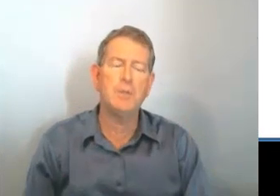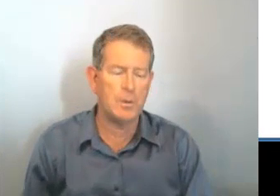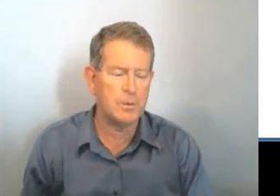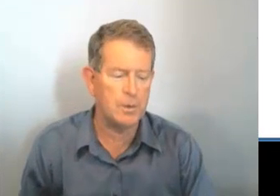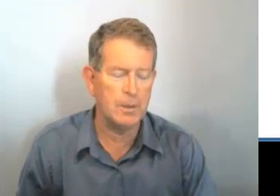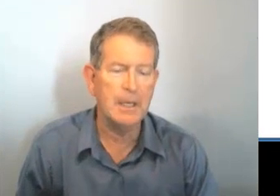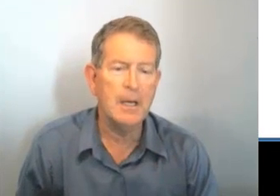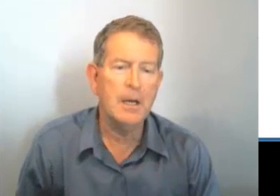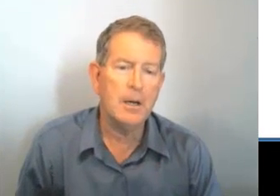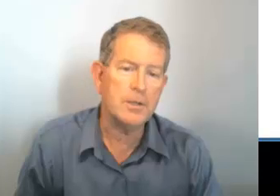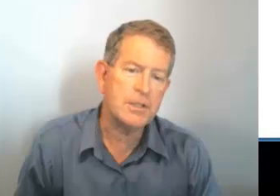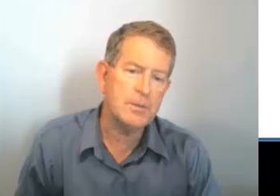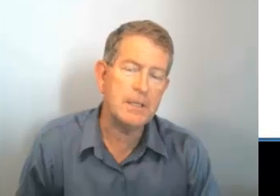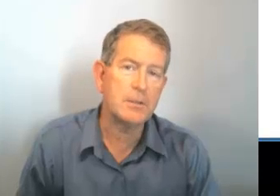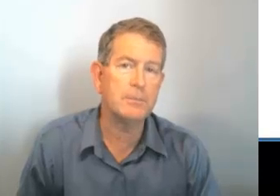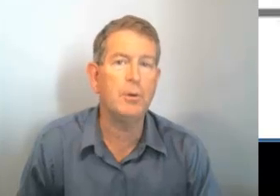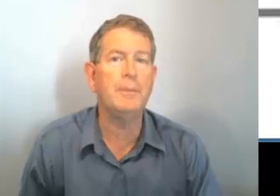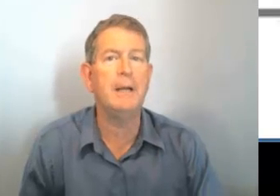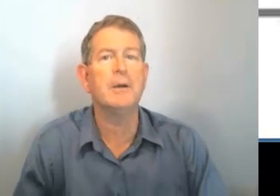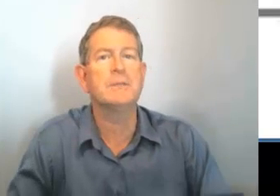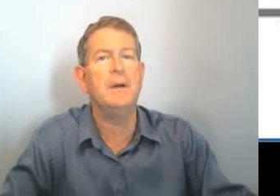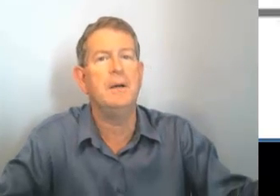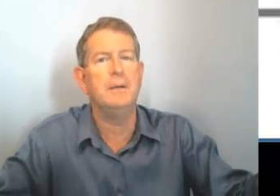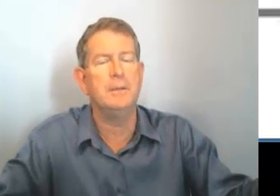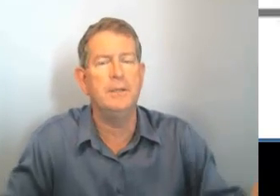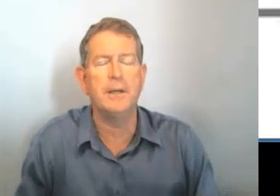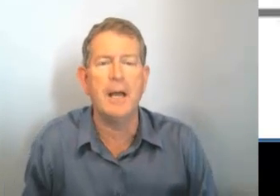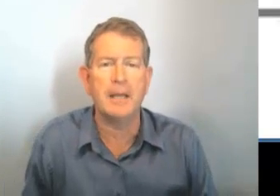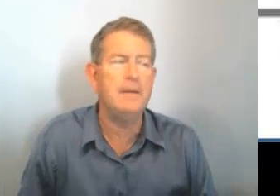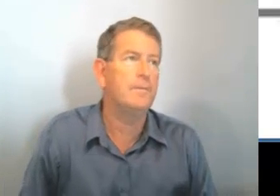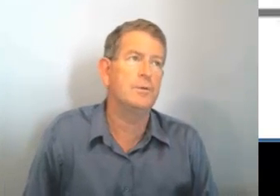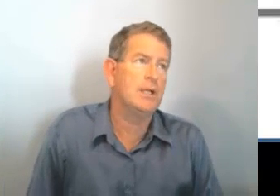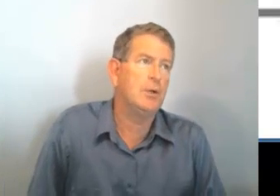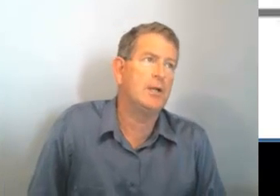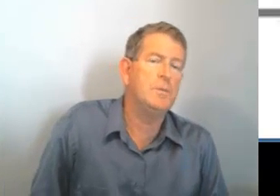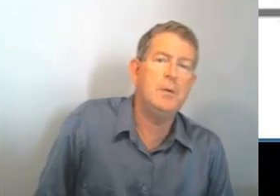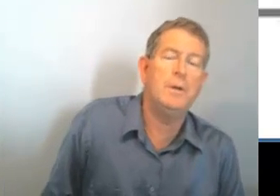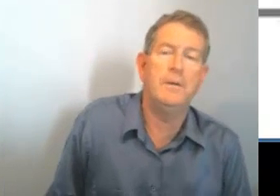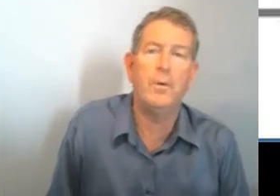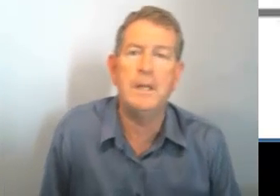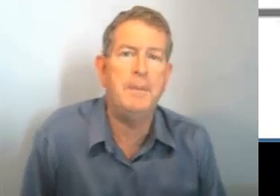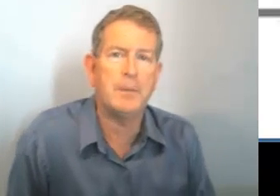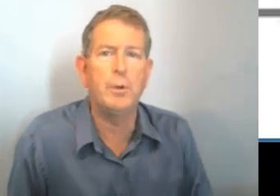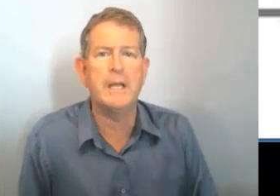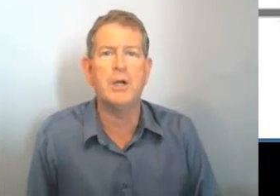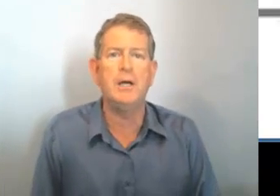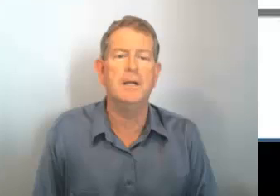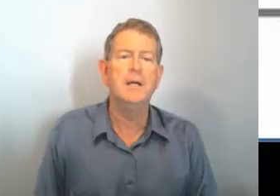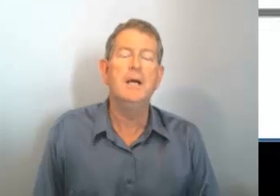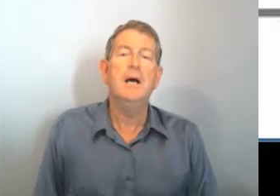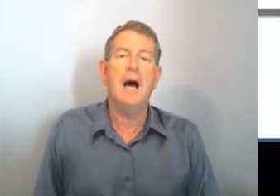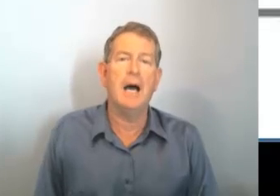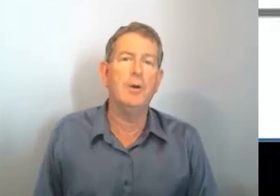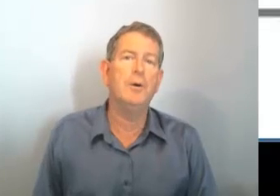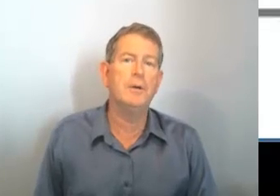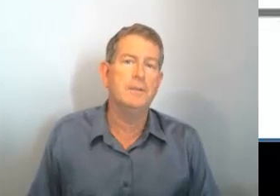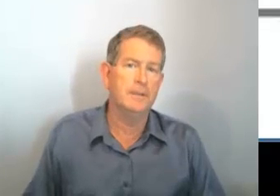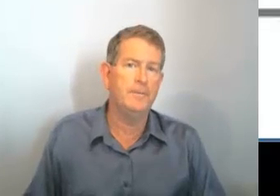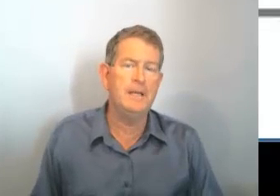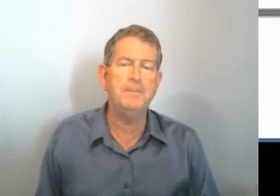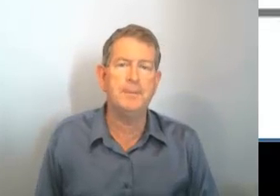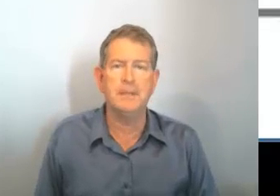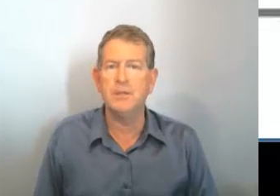est détendu. Ensuite, bon, malheureusement, l'heure arrive, 7h30, où il faut qu'il parte pour l'école.